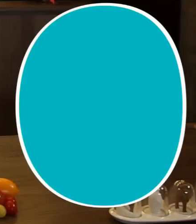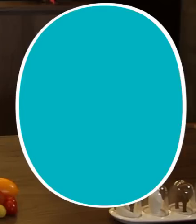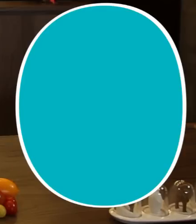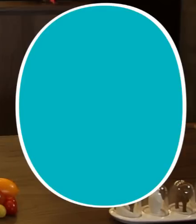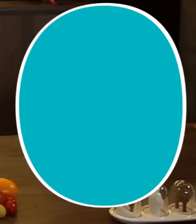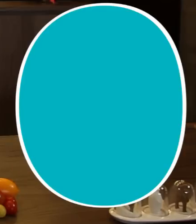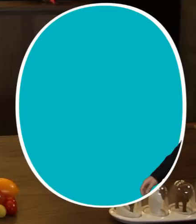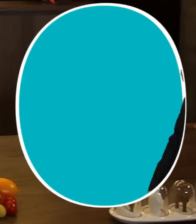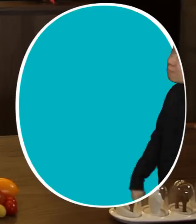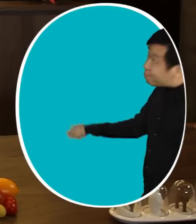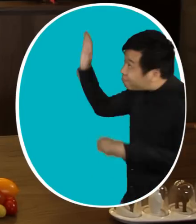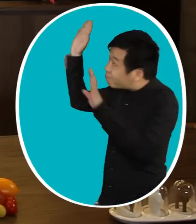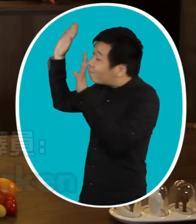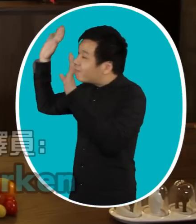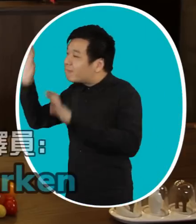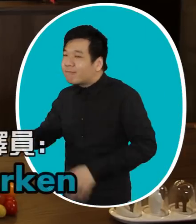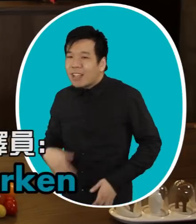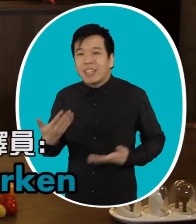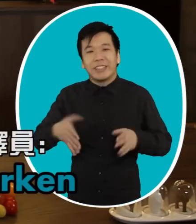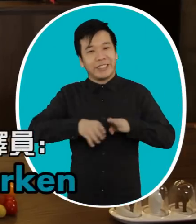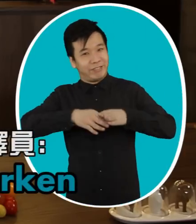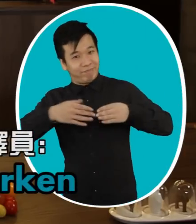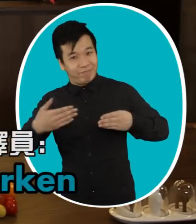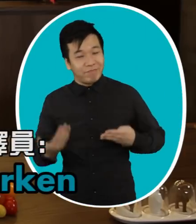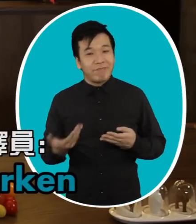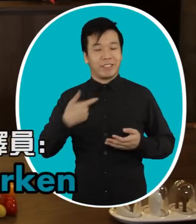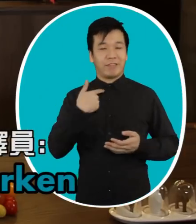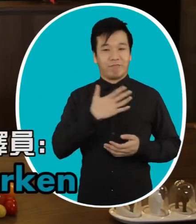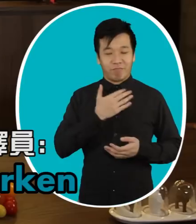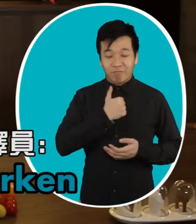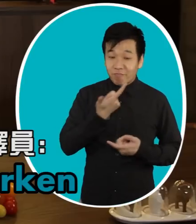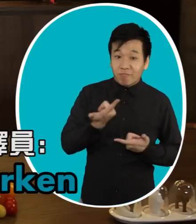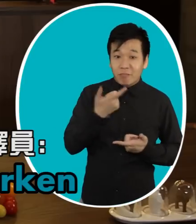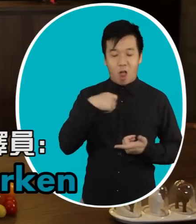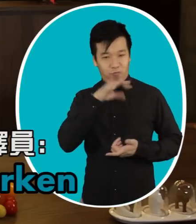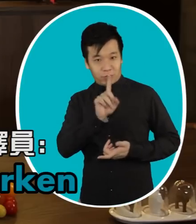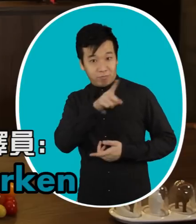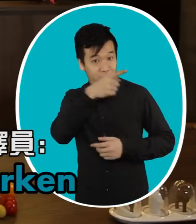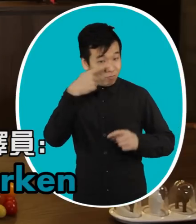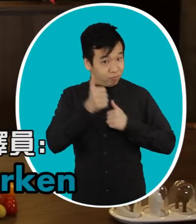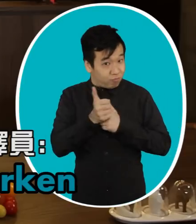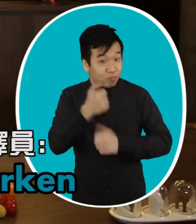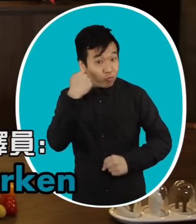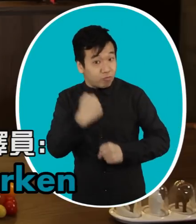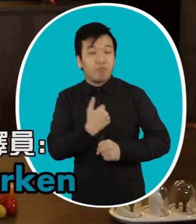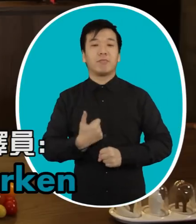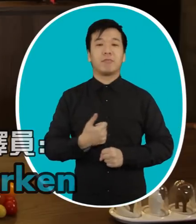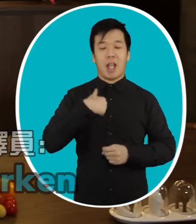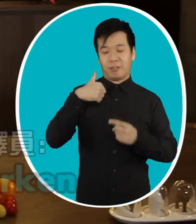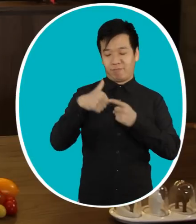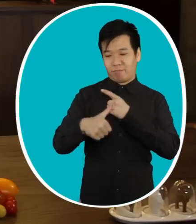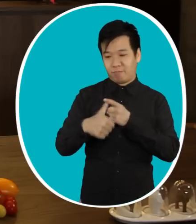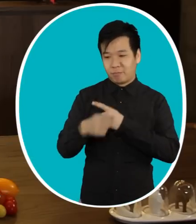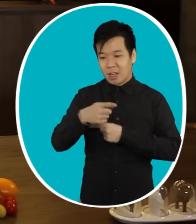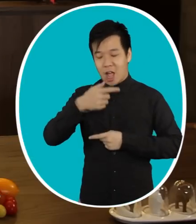翻譯哥哥都出咗嚟啦喎！好啦，我而家開始啦，準備好未啊 ？OK。 我講乜你都照做喎。 好啦。 哦好，首先我哋將呢